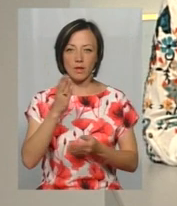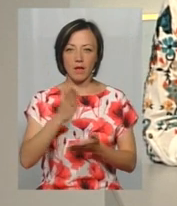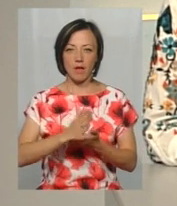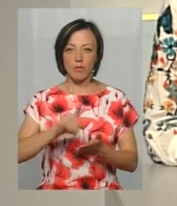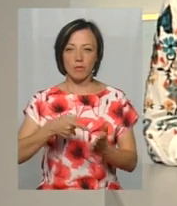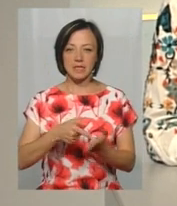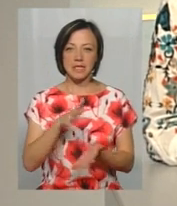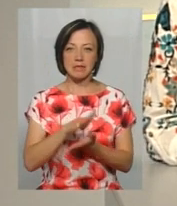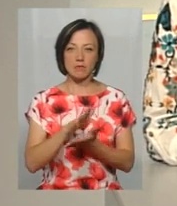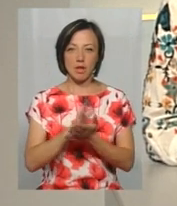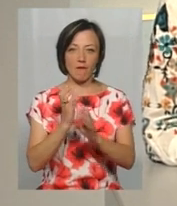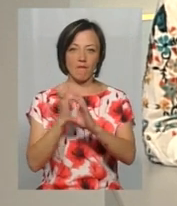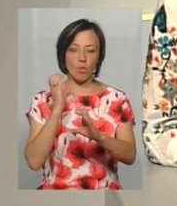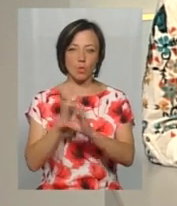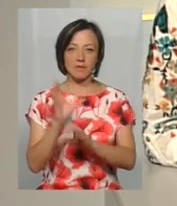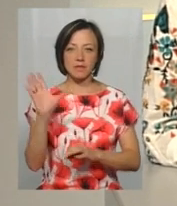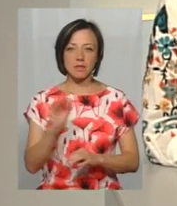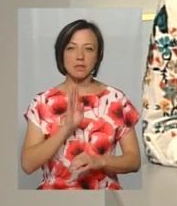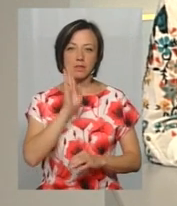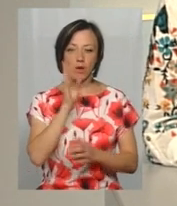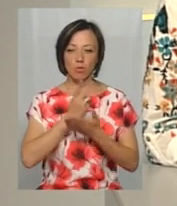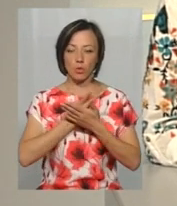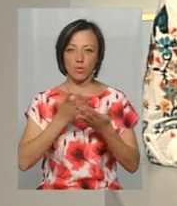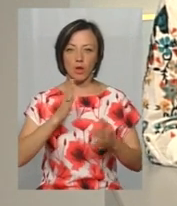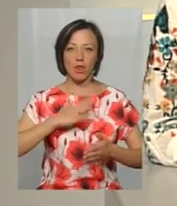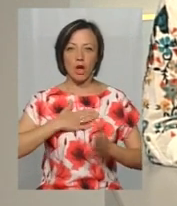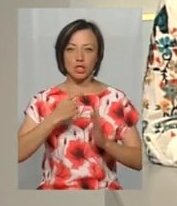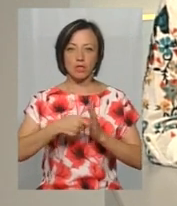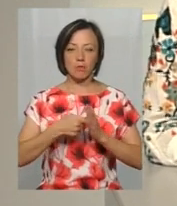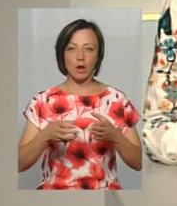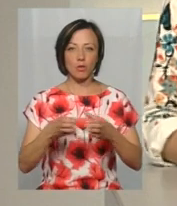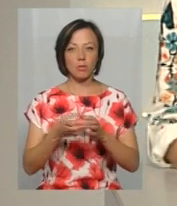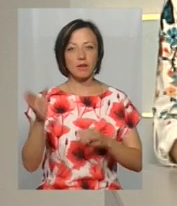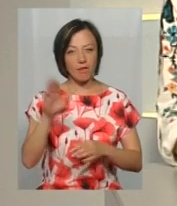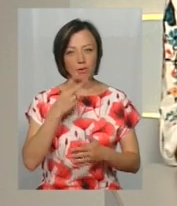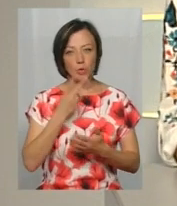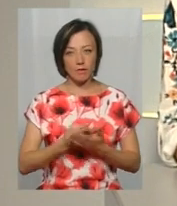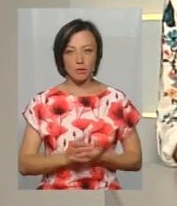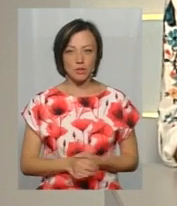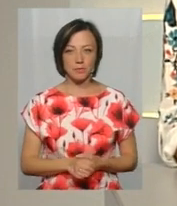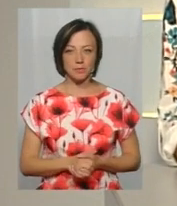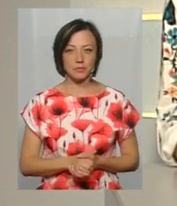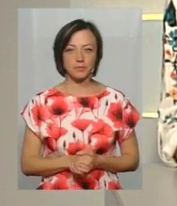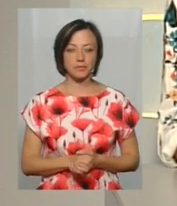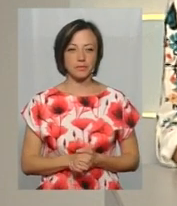місті сміттєвози. Усе це зранку продемонстрували наші знімальні групи. Давайте подивимось.